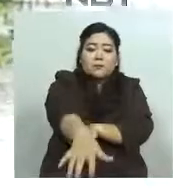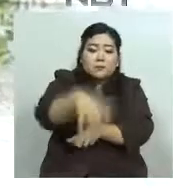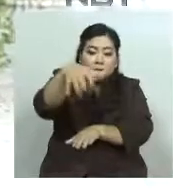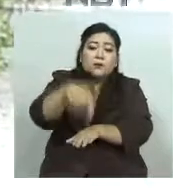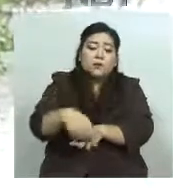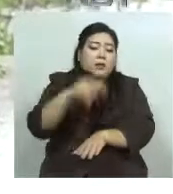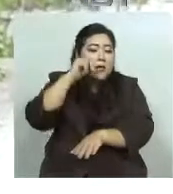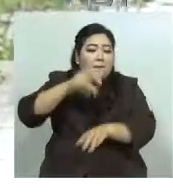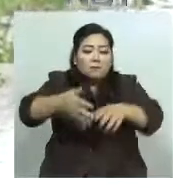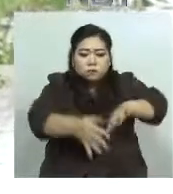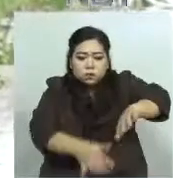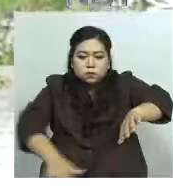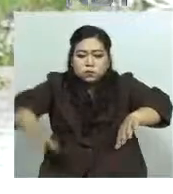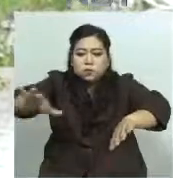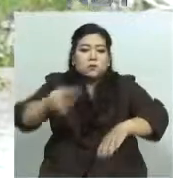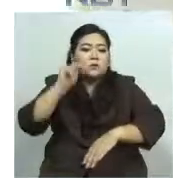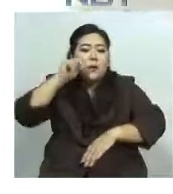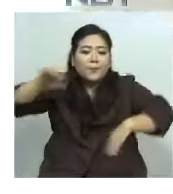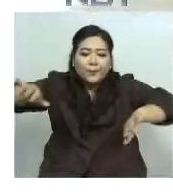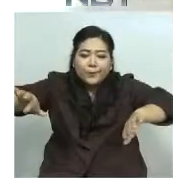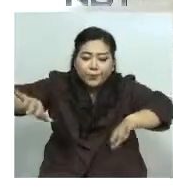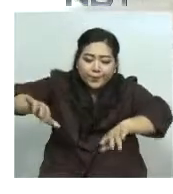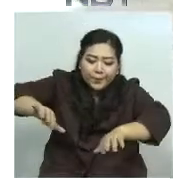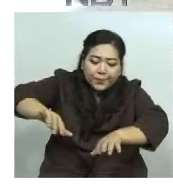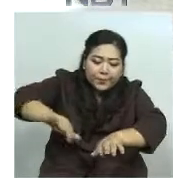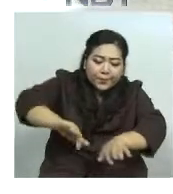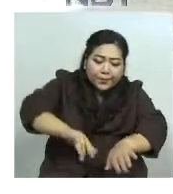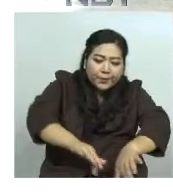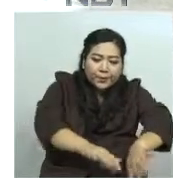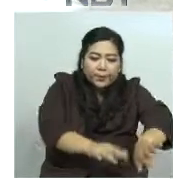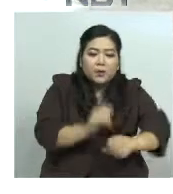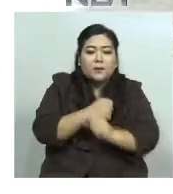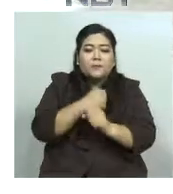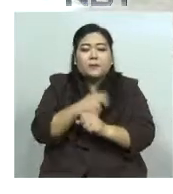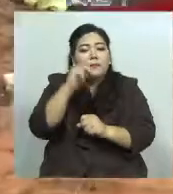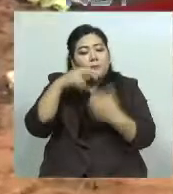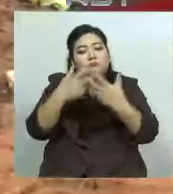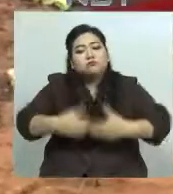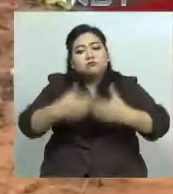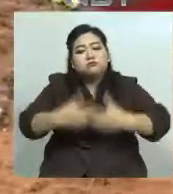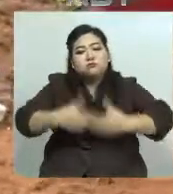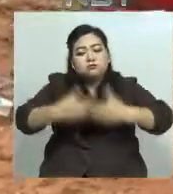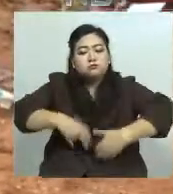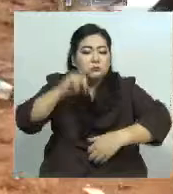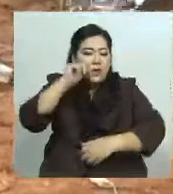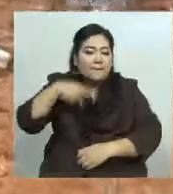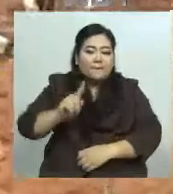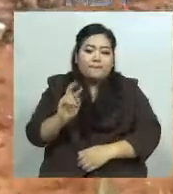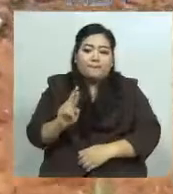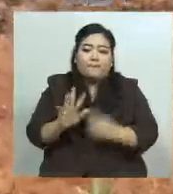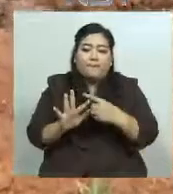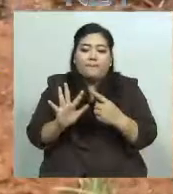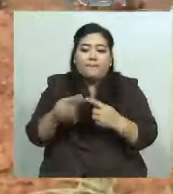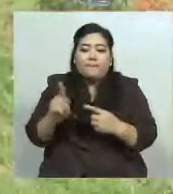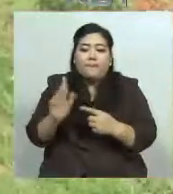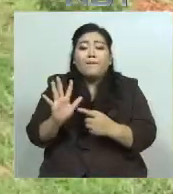ำภายในอ่างเก็บน้ำแก่งละวะเพื่อให้น้ำไหลเข้าสู่บ่อพักน้ำสำหรับผลิตประปาหลังน้ำในอ่างลดระดับ